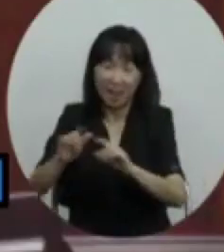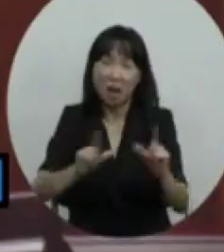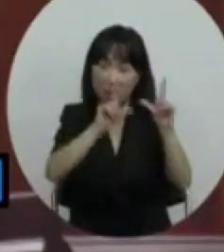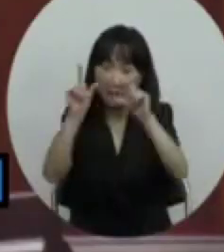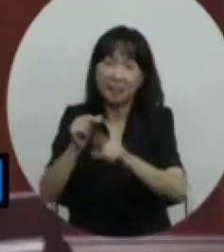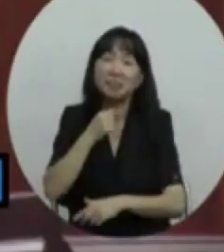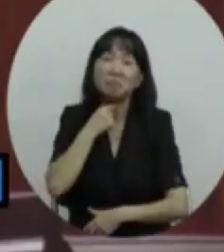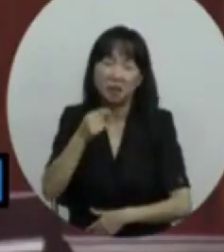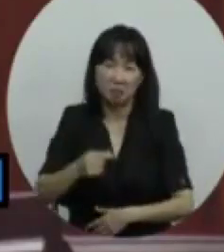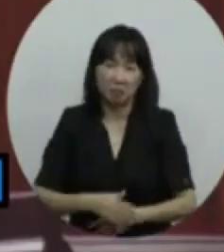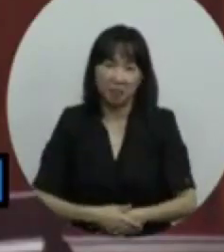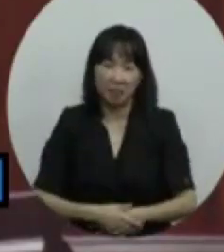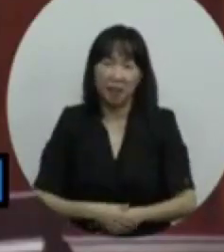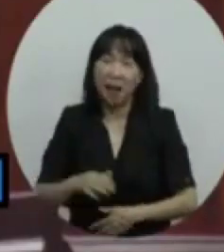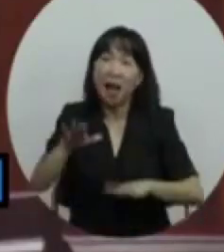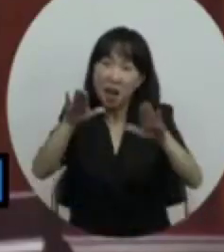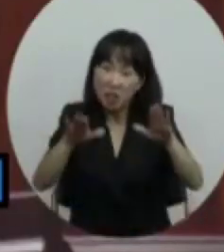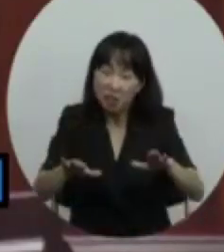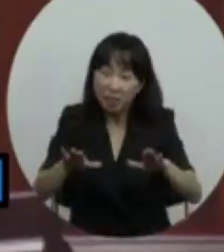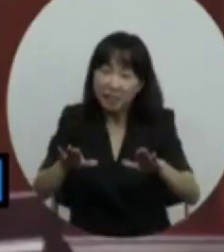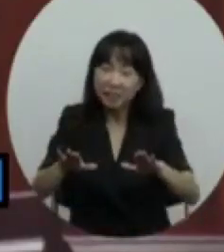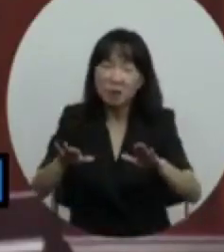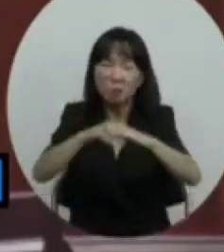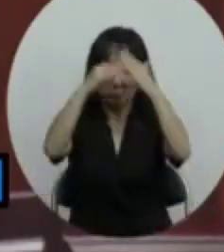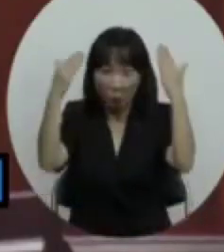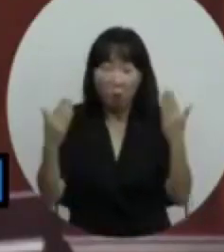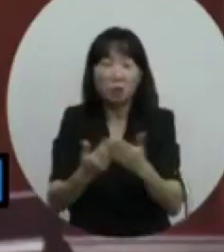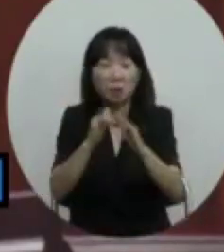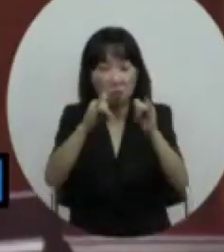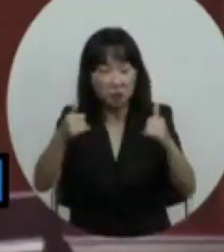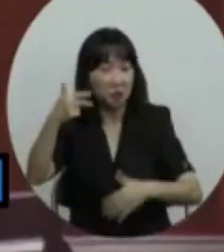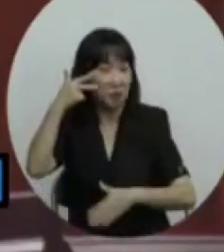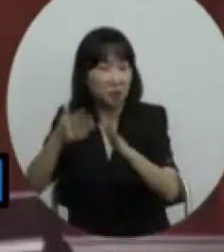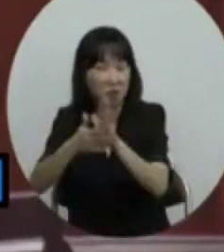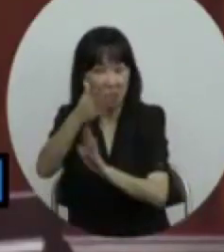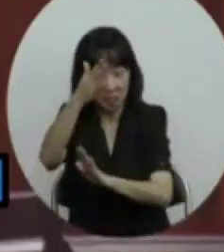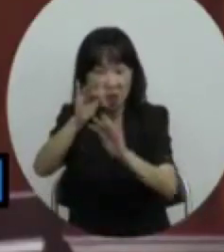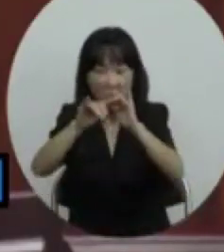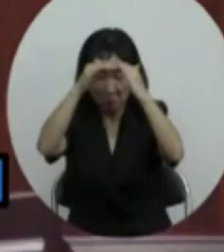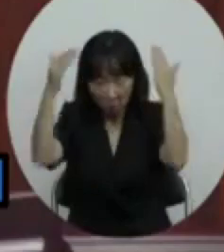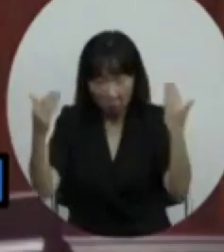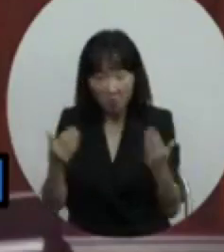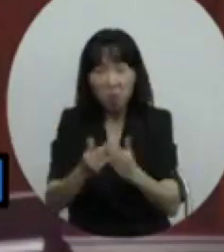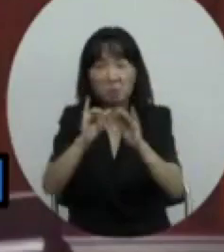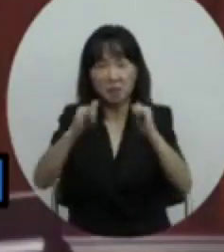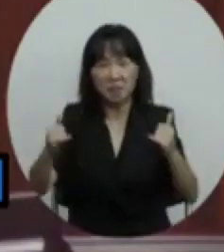아울러 여기 계신 모든 분들과 여주시민 모두의 건강과